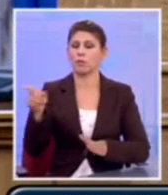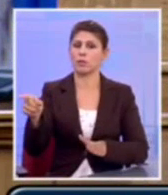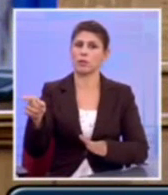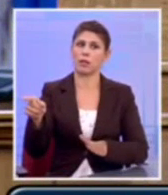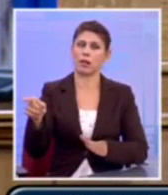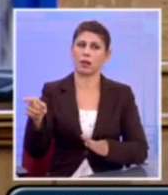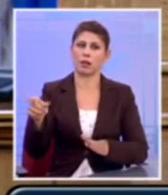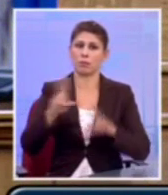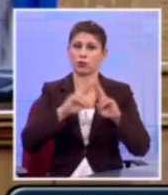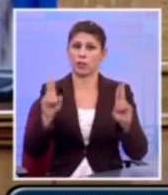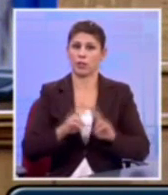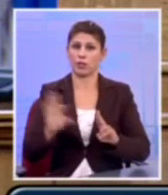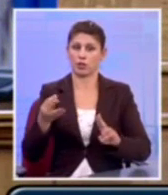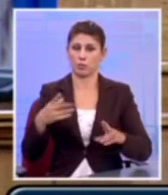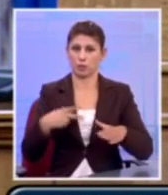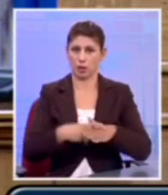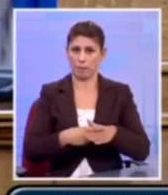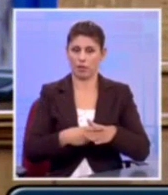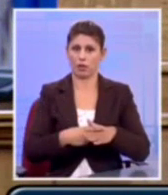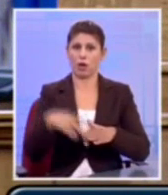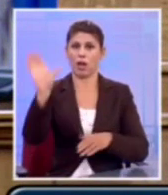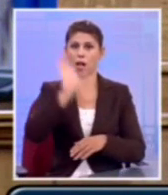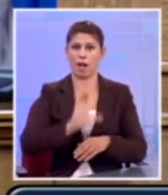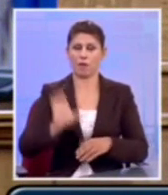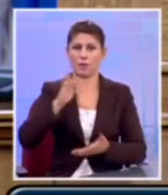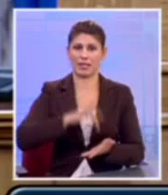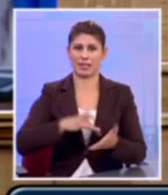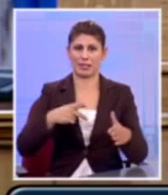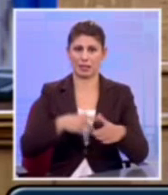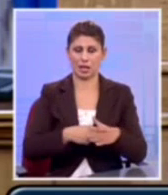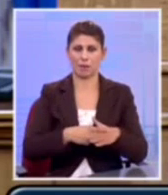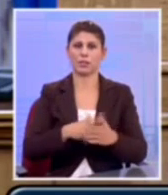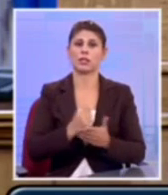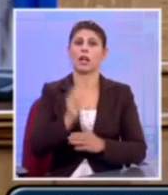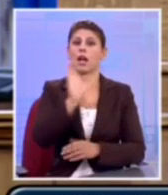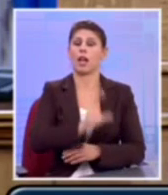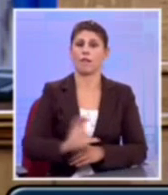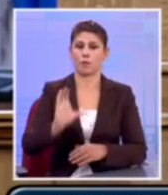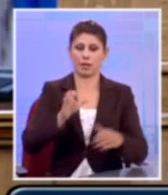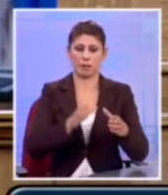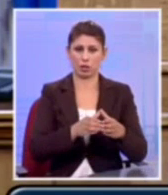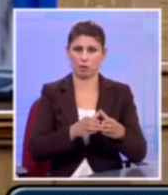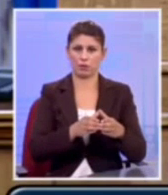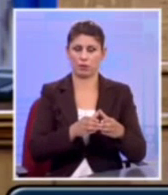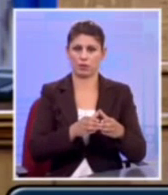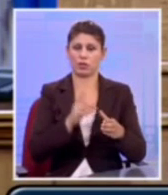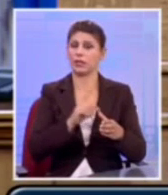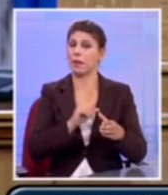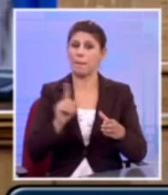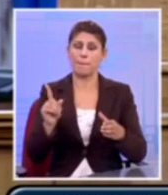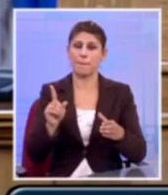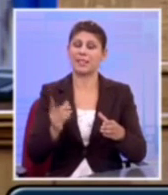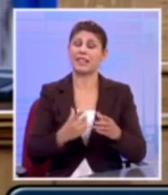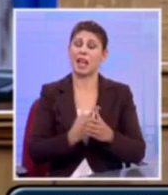μέρους Διεθνούς Νομισματικού Ταμείου, Ευρωπαϊκής Κεντρικής Τράπεζας και Ευρωπαϊκής Επιτροπής